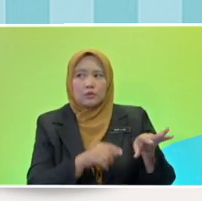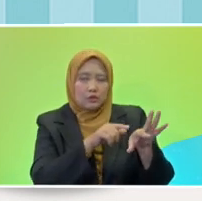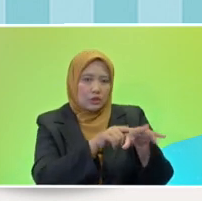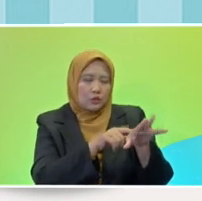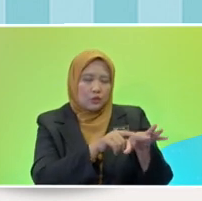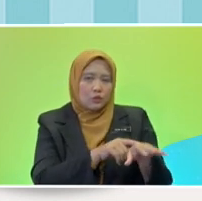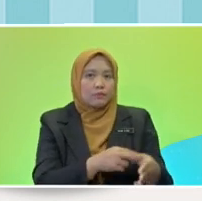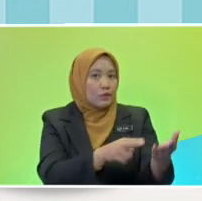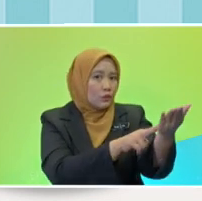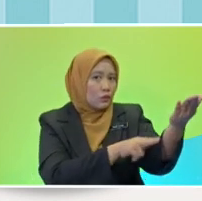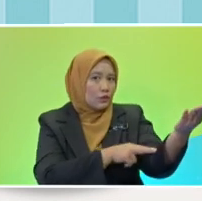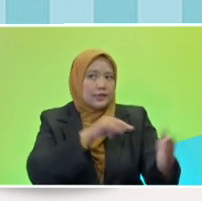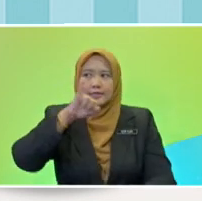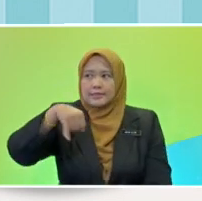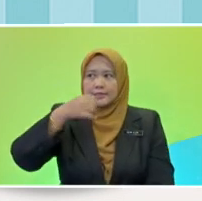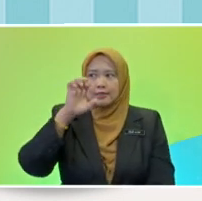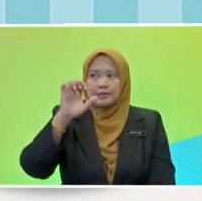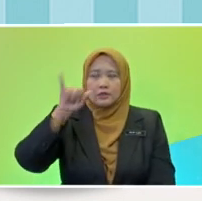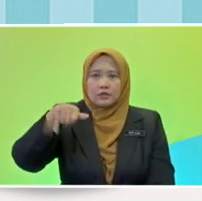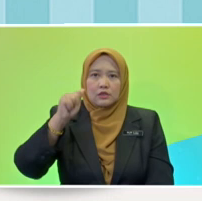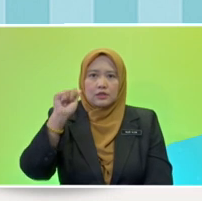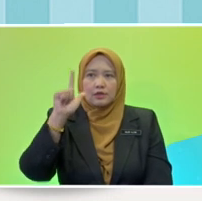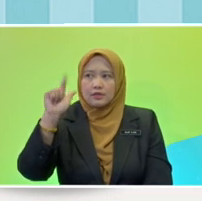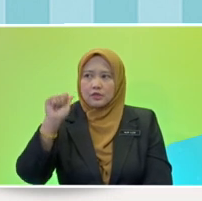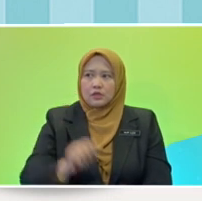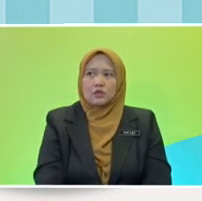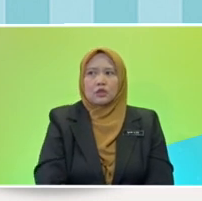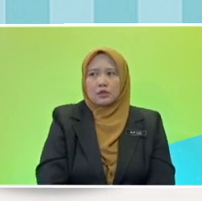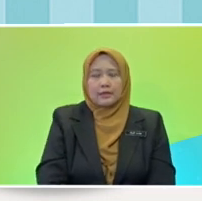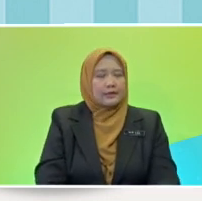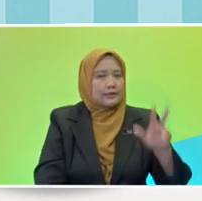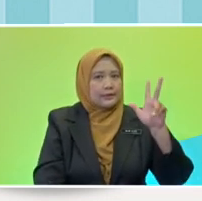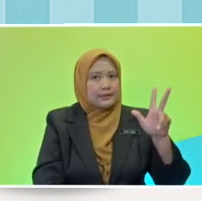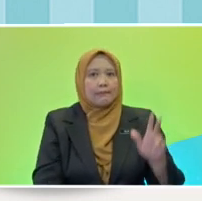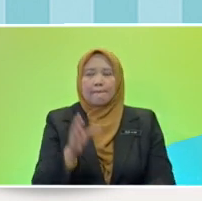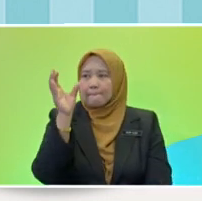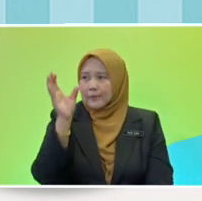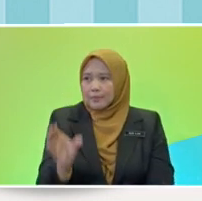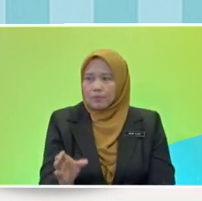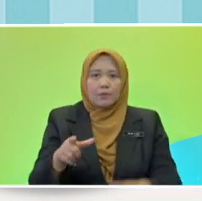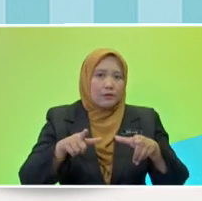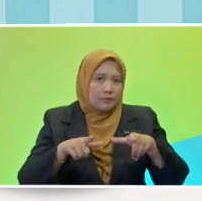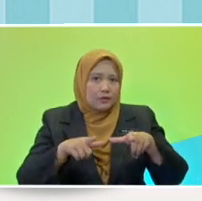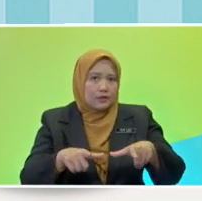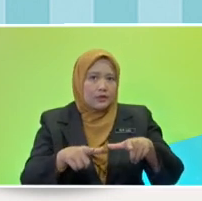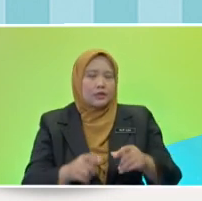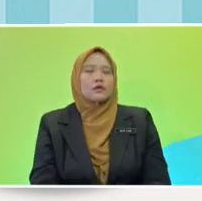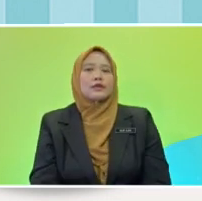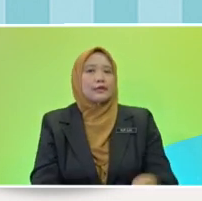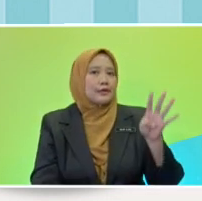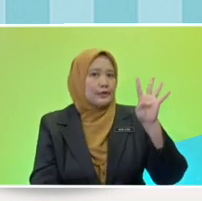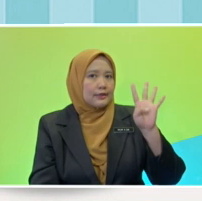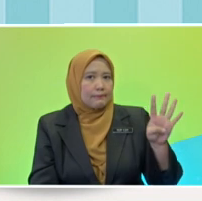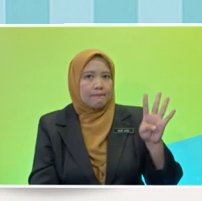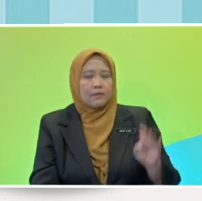jadi dan yang ketiga bunga raya dan pokok bonus ialah batang berkayu dan terakhir